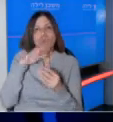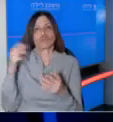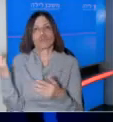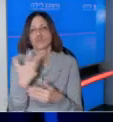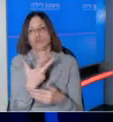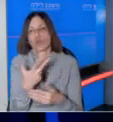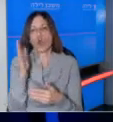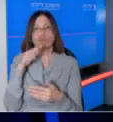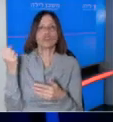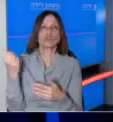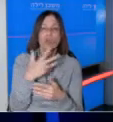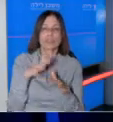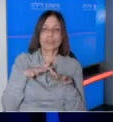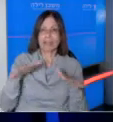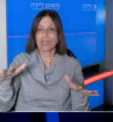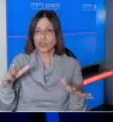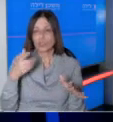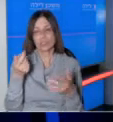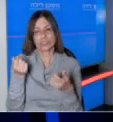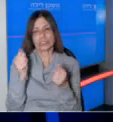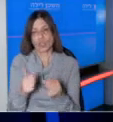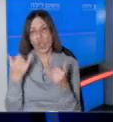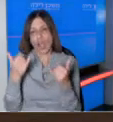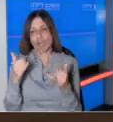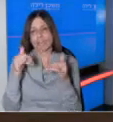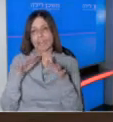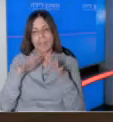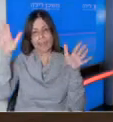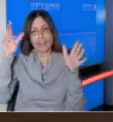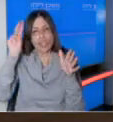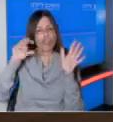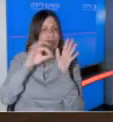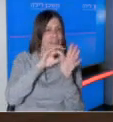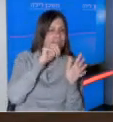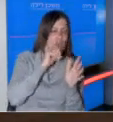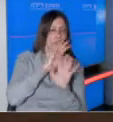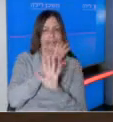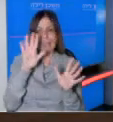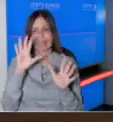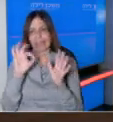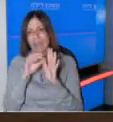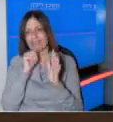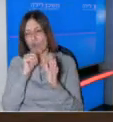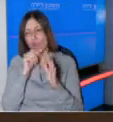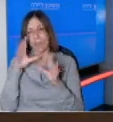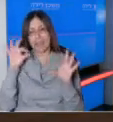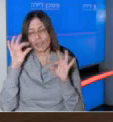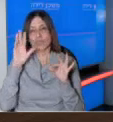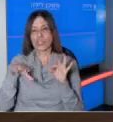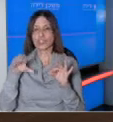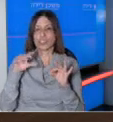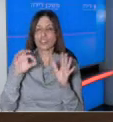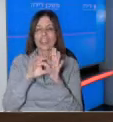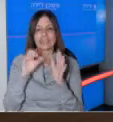3 שבועות, עוד 3 שבועות הולך להיות התפרצות, אז תסגור עכשיו את נתב"ג. רגע, יש תו ירוק, אין תו ירוק בקניונים. יש תו סגול, מורחב, לא